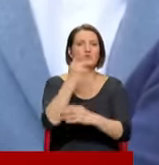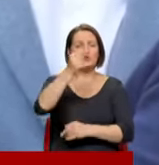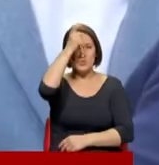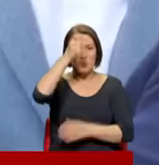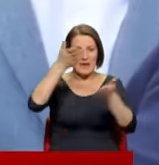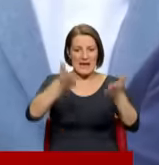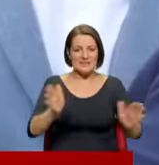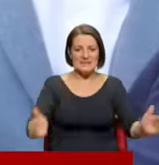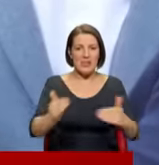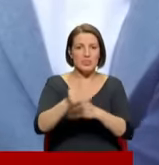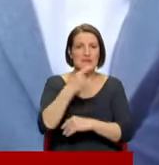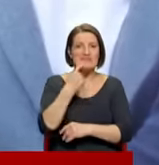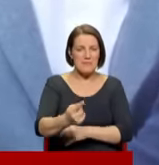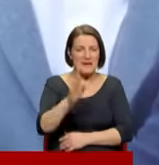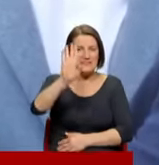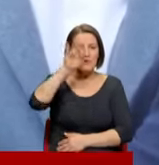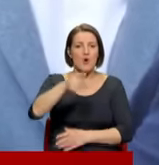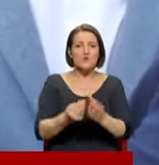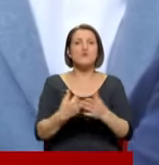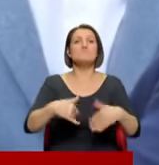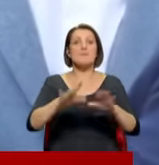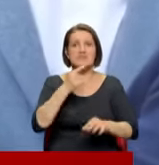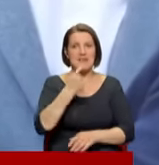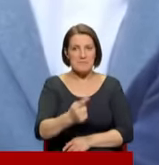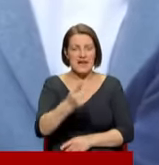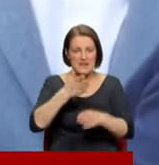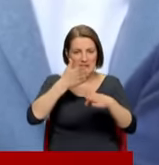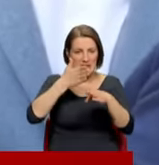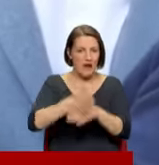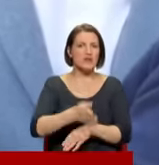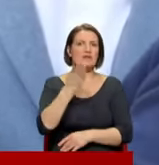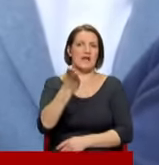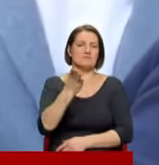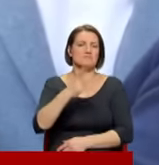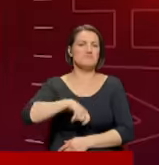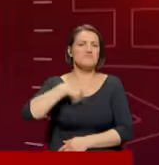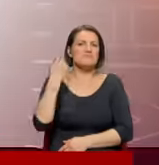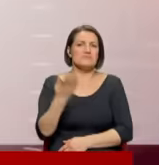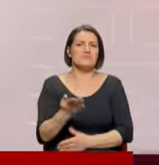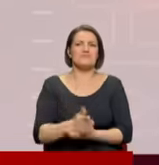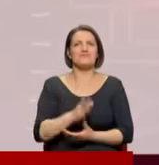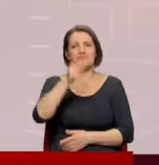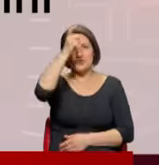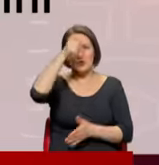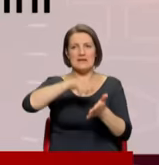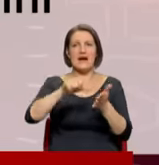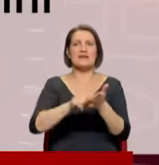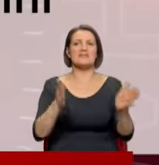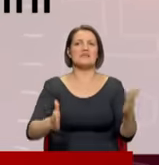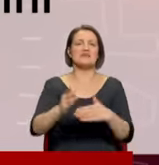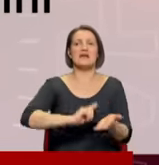ülkeye sandık yani demokrasiyle kurulmamıştır demek gerçekten abesle iştigaldir. Türk tarihi